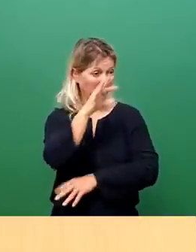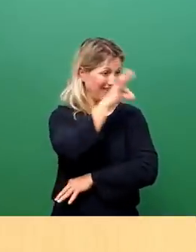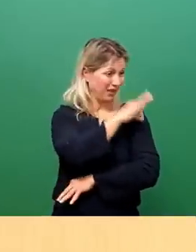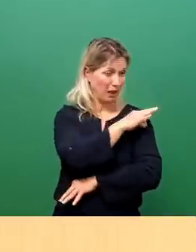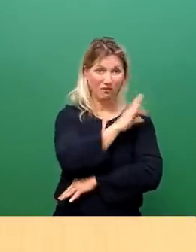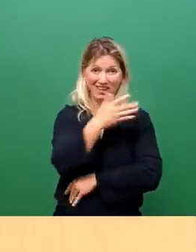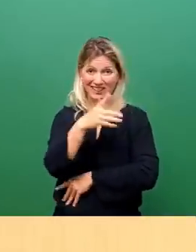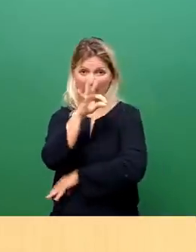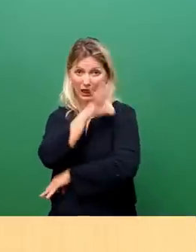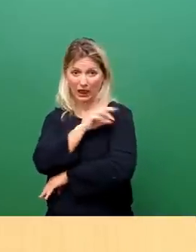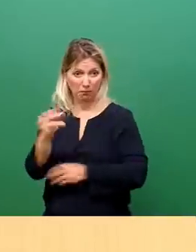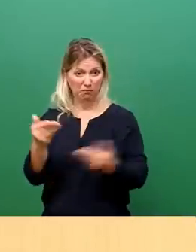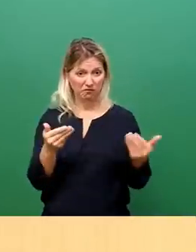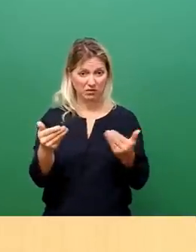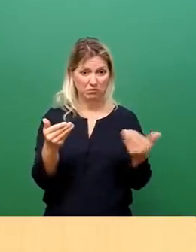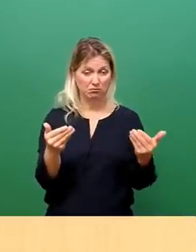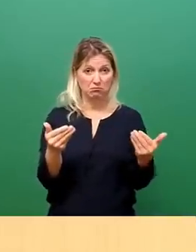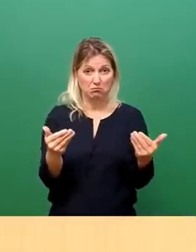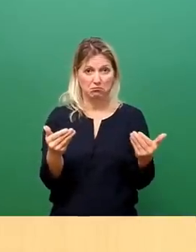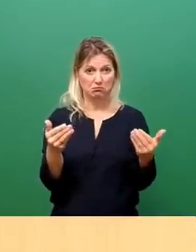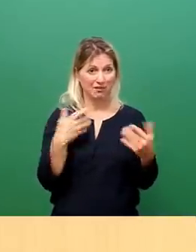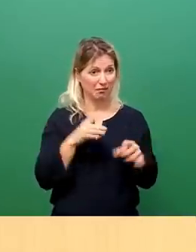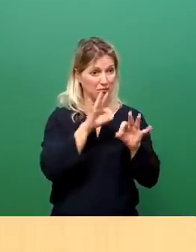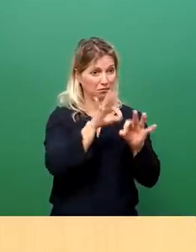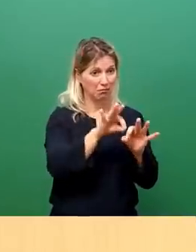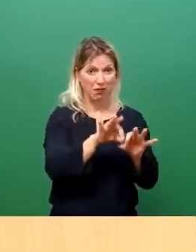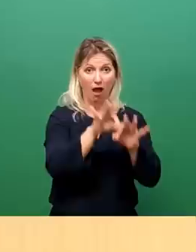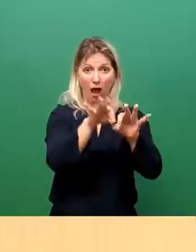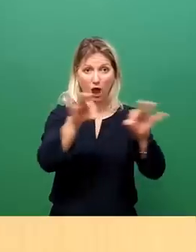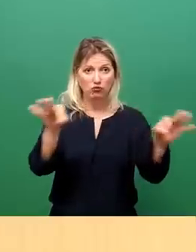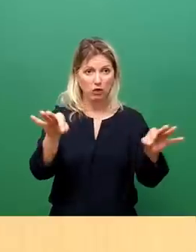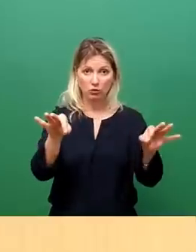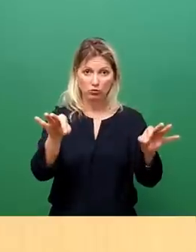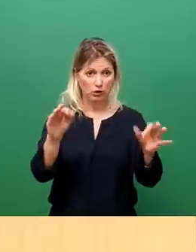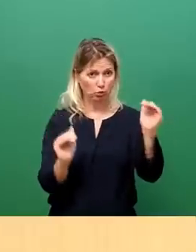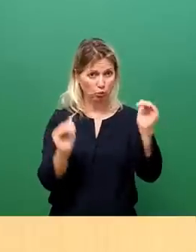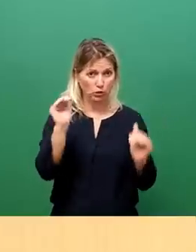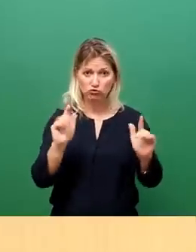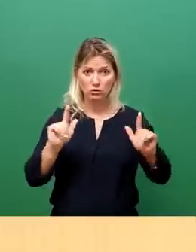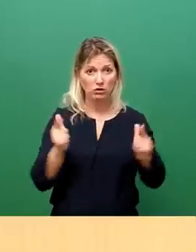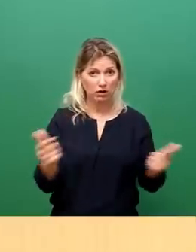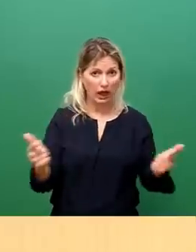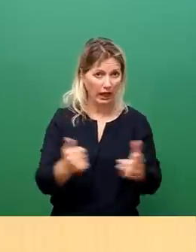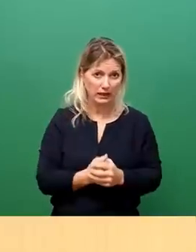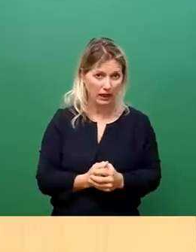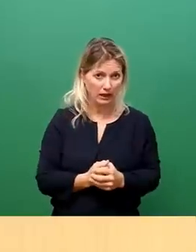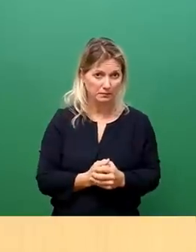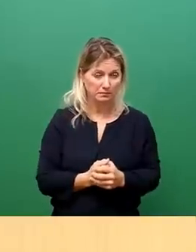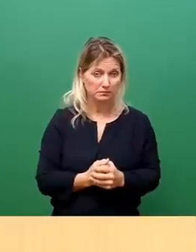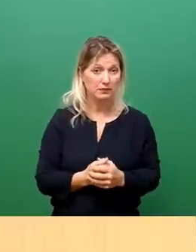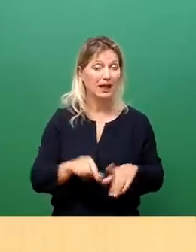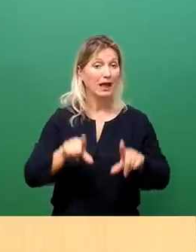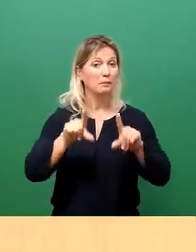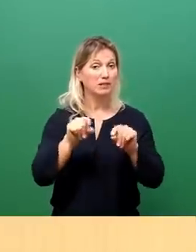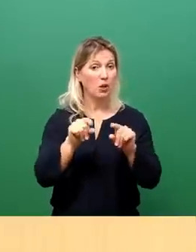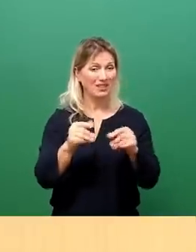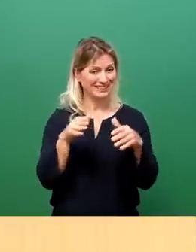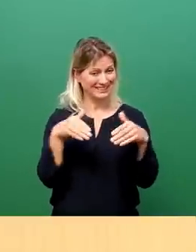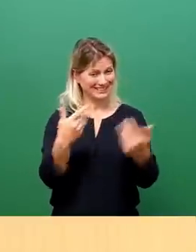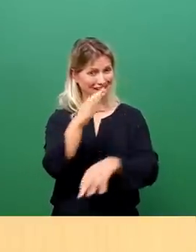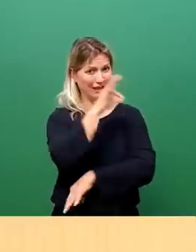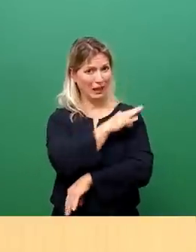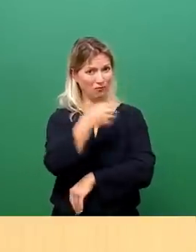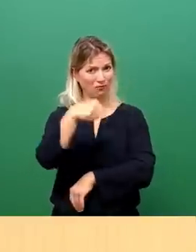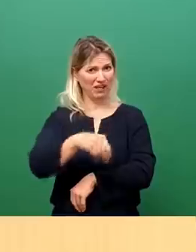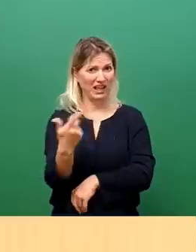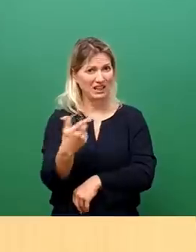Unterschied in der sekundären Bepreisrate, also der Ansteckungsrate festzustellen ist. Das bedeutet, dass mit dieser Impfpflicht ein Fremdschutz